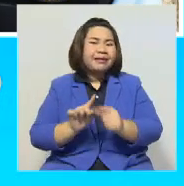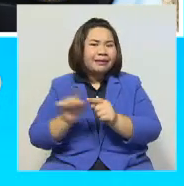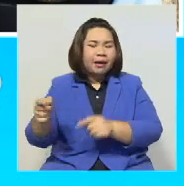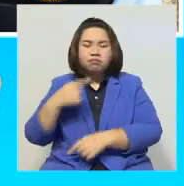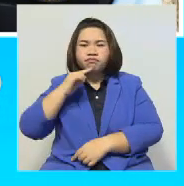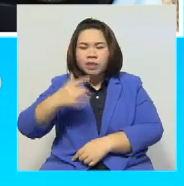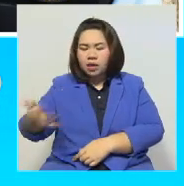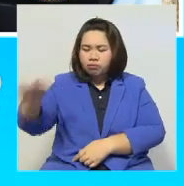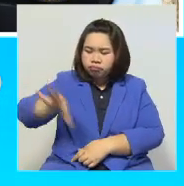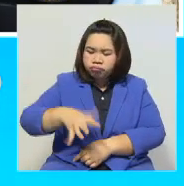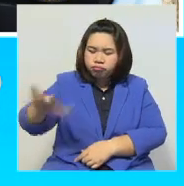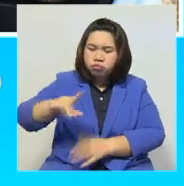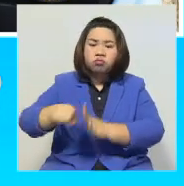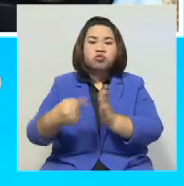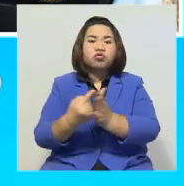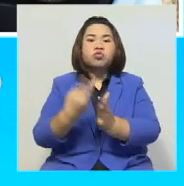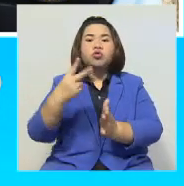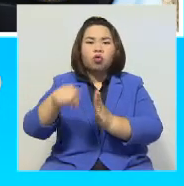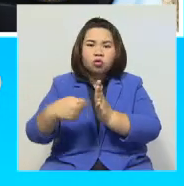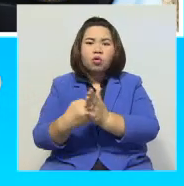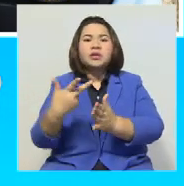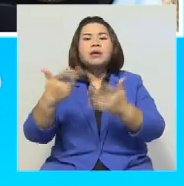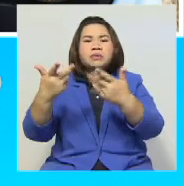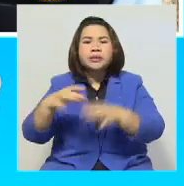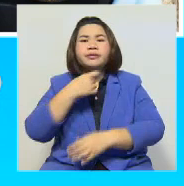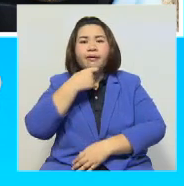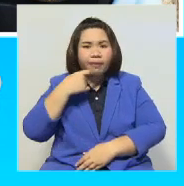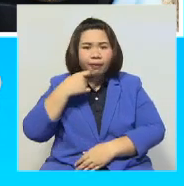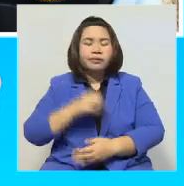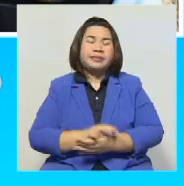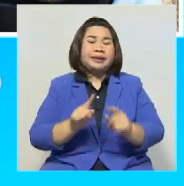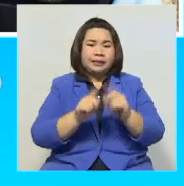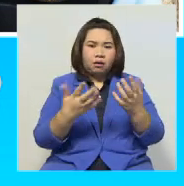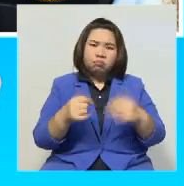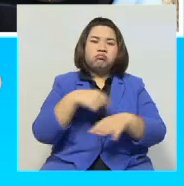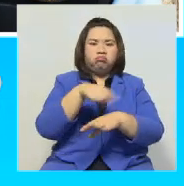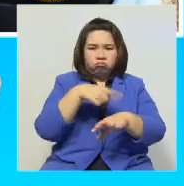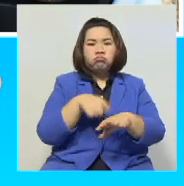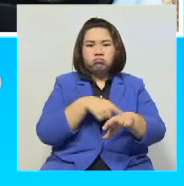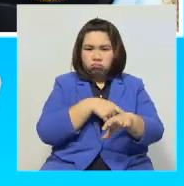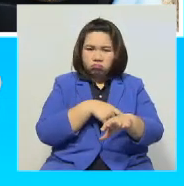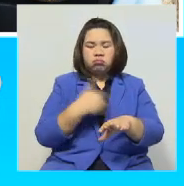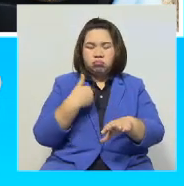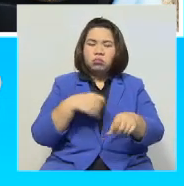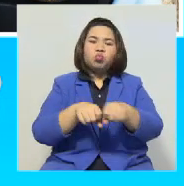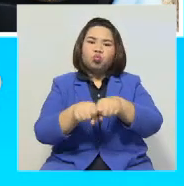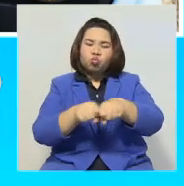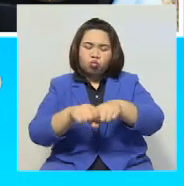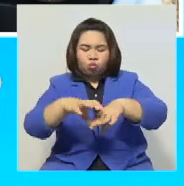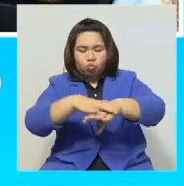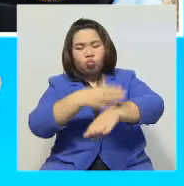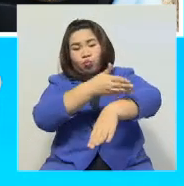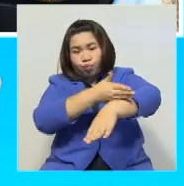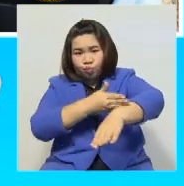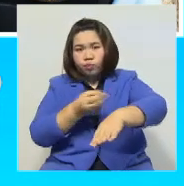แป๊บเดียวคือ2-3ชั่วโมงก็แห้งแต่ว่าอันนี้มันขังนานซึ่งเราก็ได้ไปเยี่ยมดูได้แต่ต้องท้าบูธได้ให้ทางสาธารณสุข